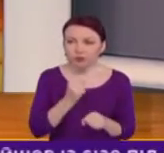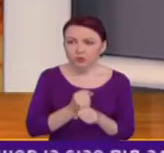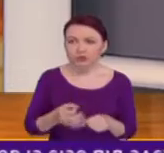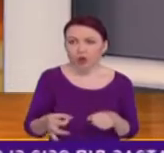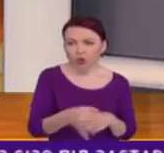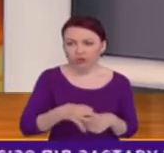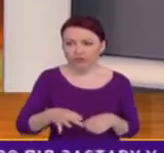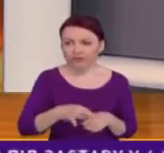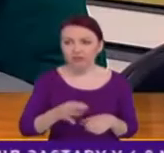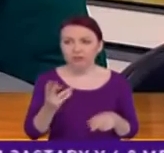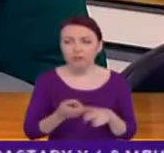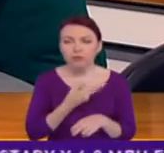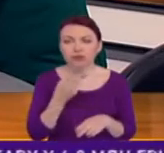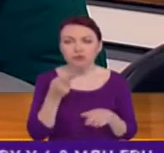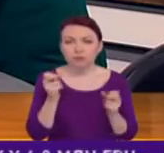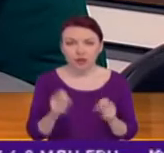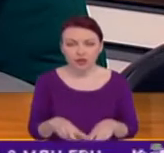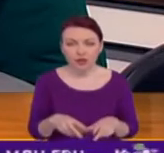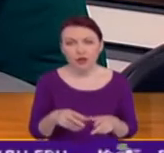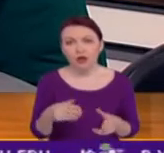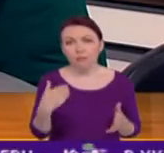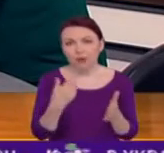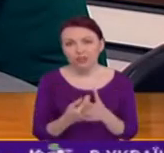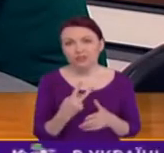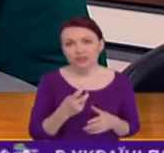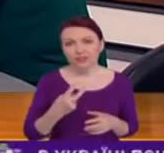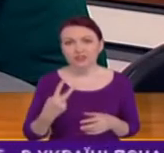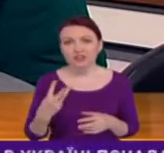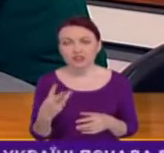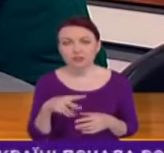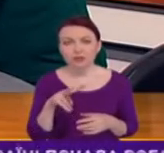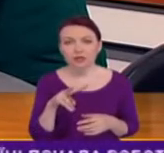саме перед 293-м ліцеєм, а також, що